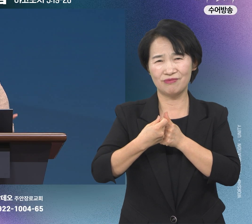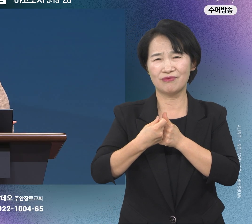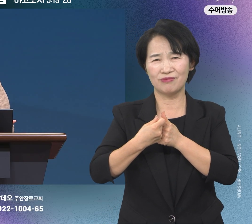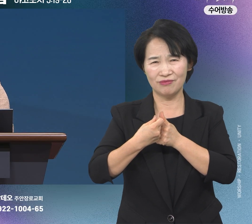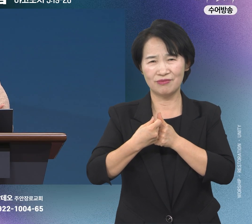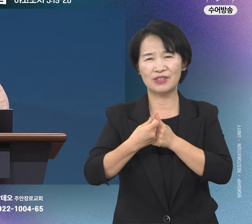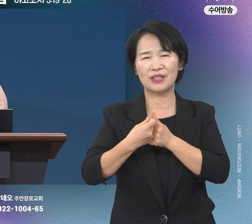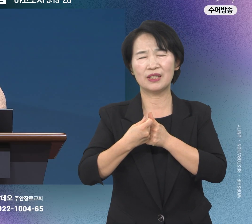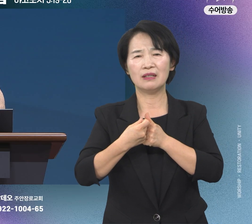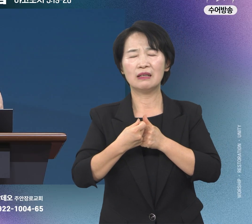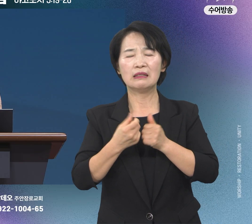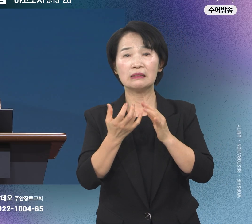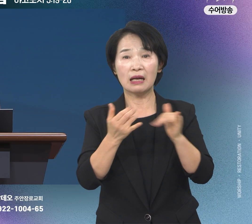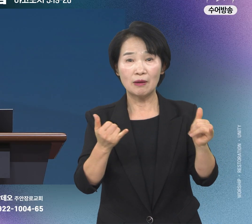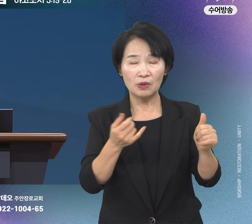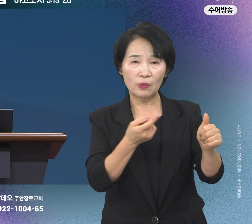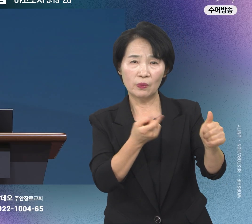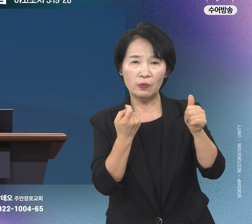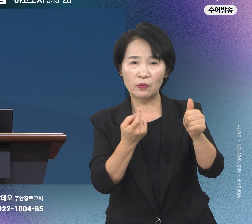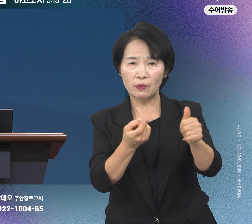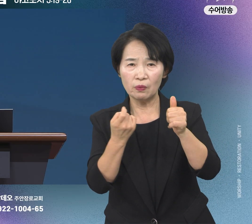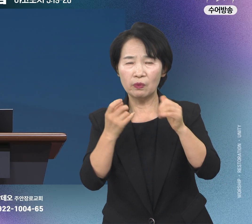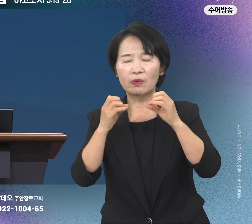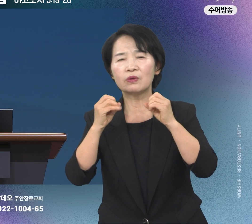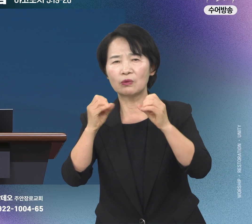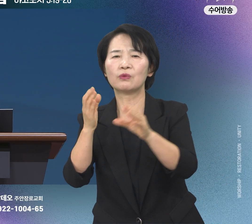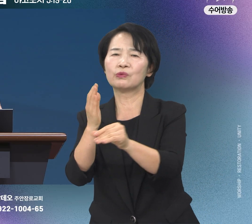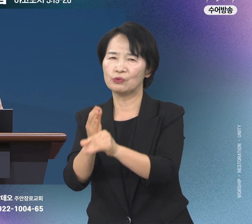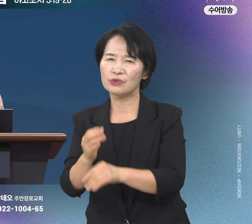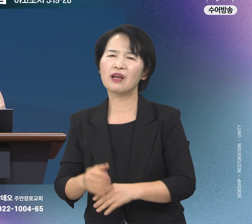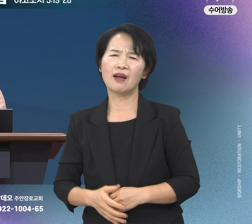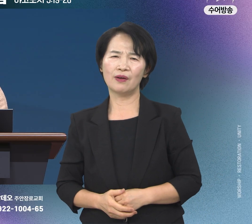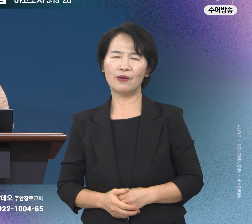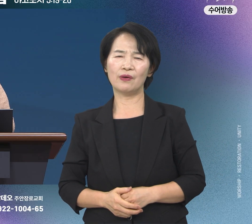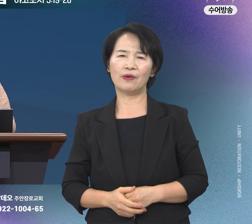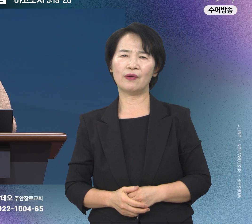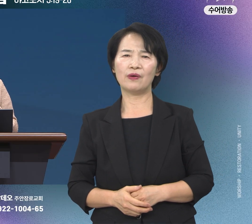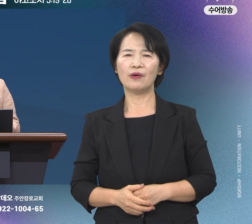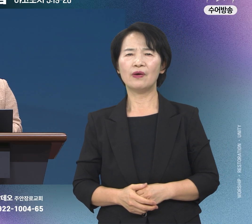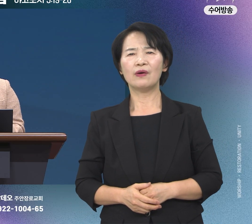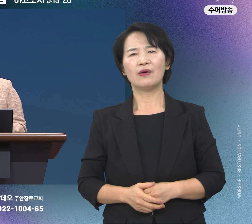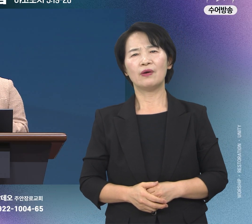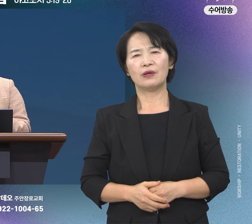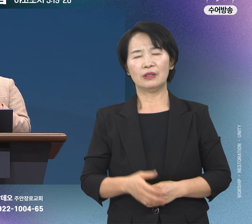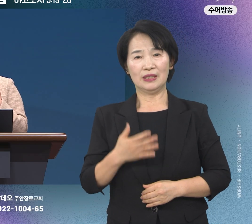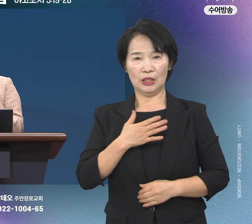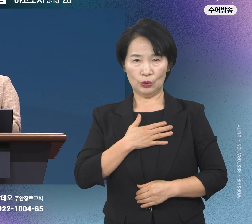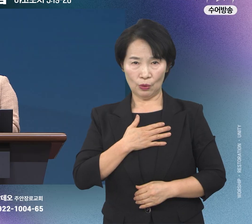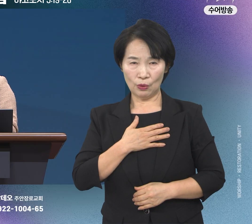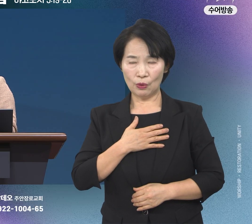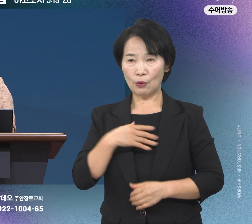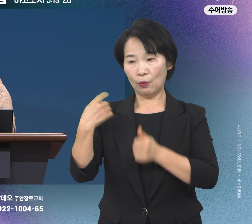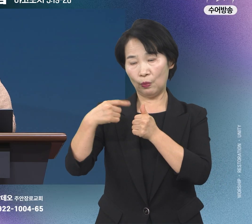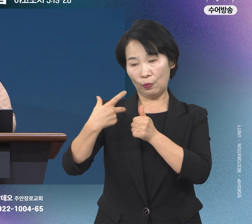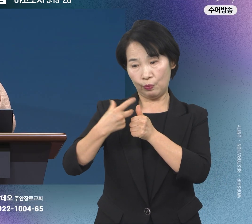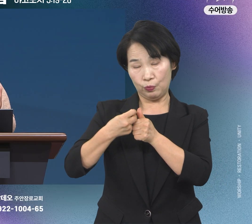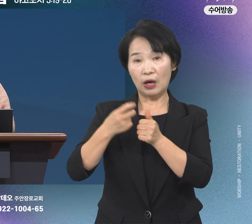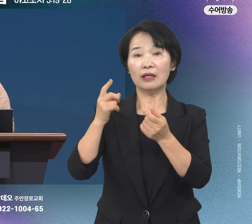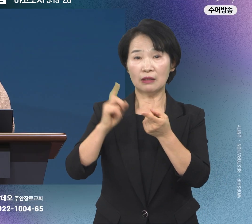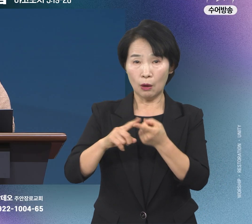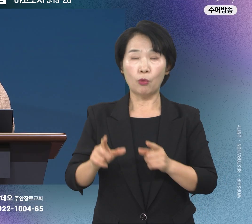사람들을 포교하고 전도하고 지금까지도 그러고 있습니다. 저도 그 논리에 맞게끔 생활을 했기